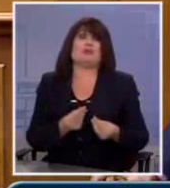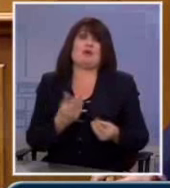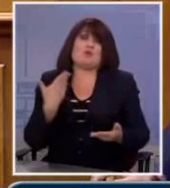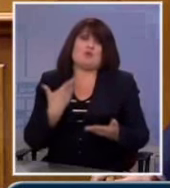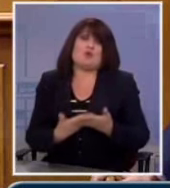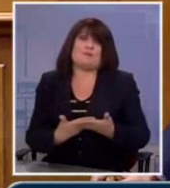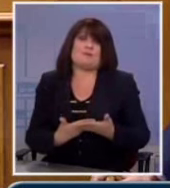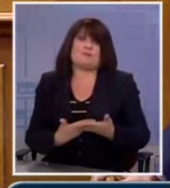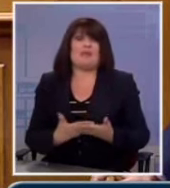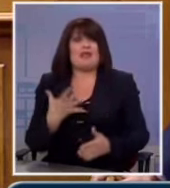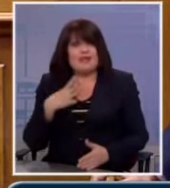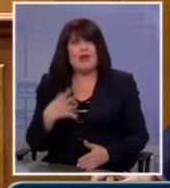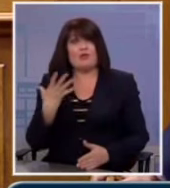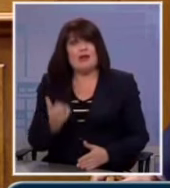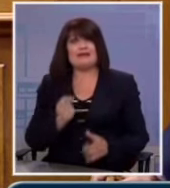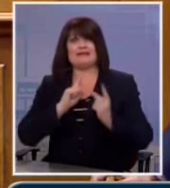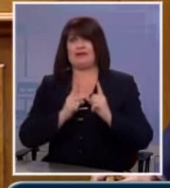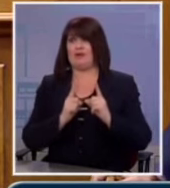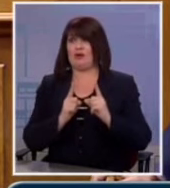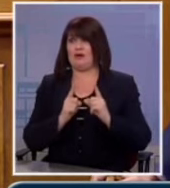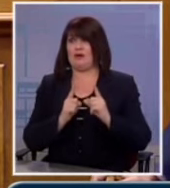προκειμένου να υπάρξει συμφωνία.